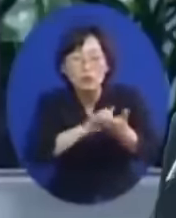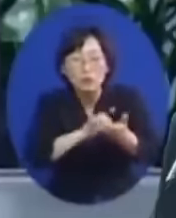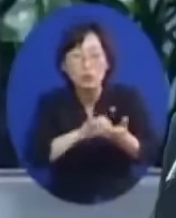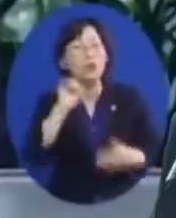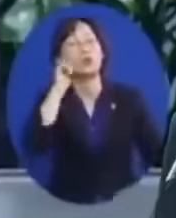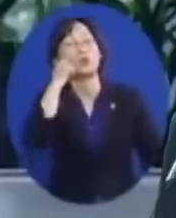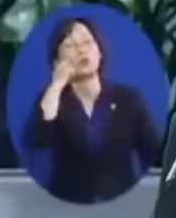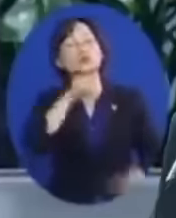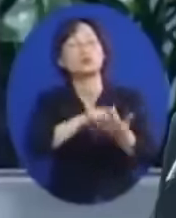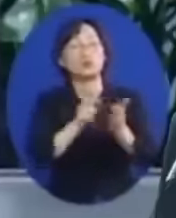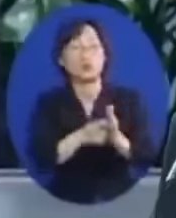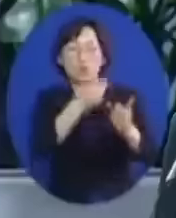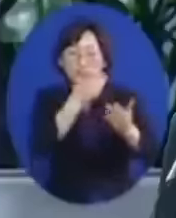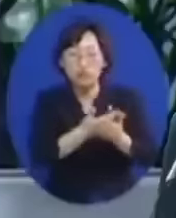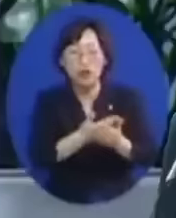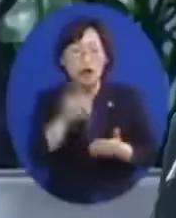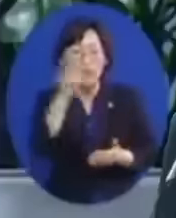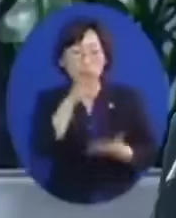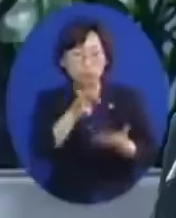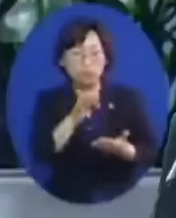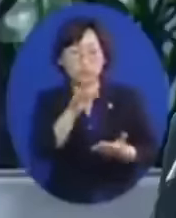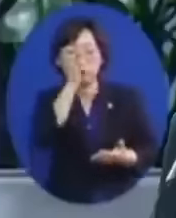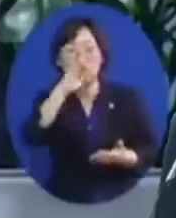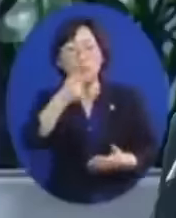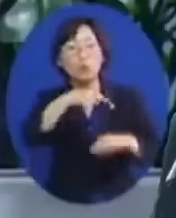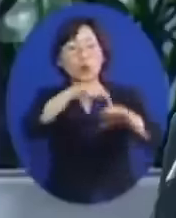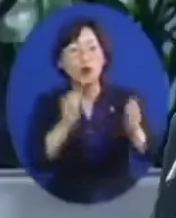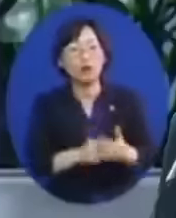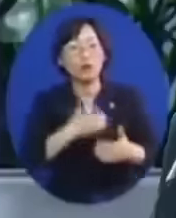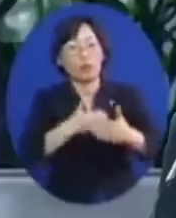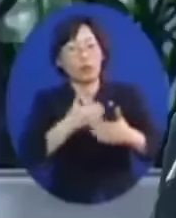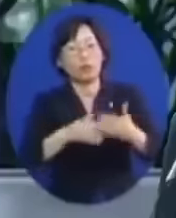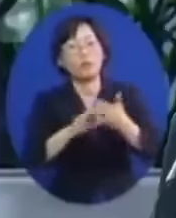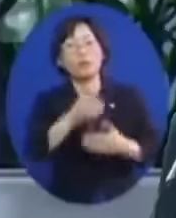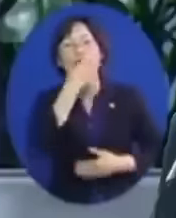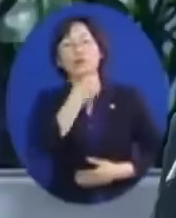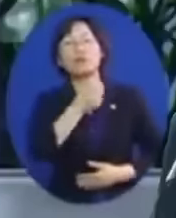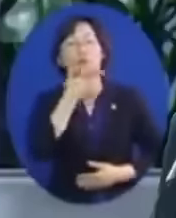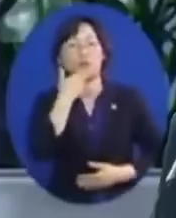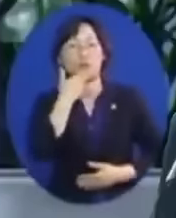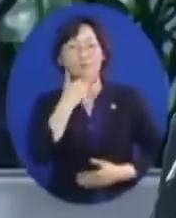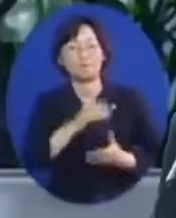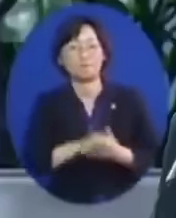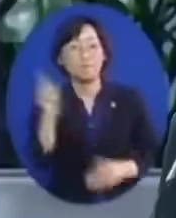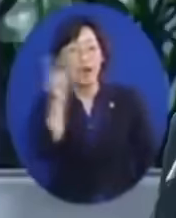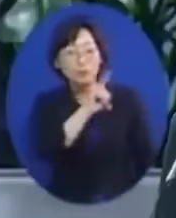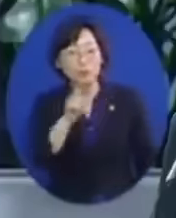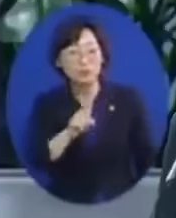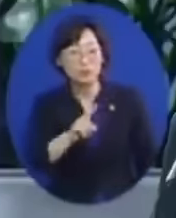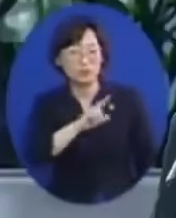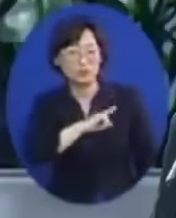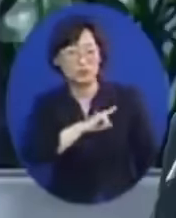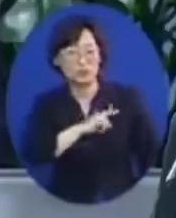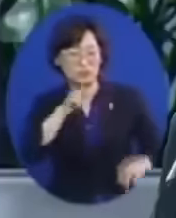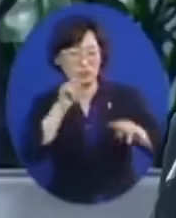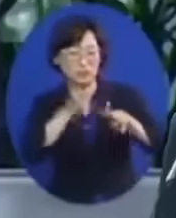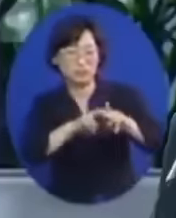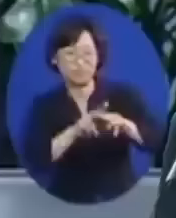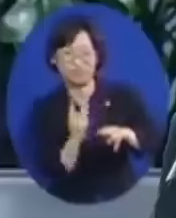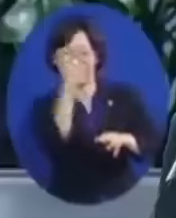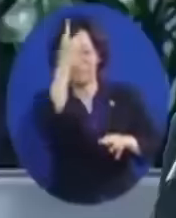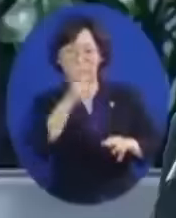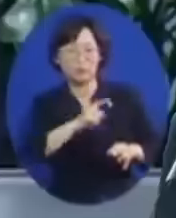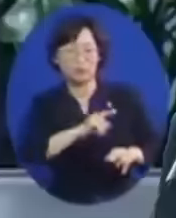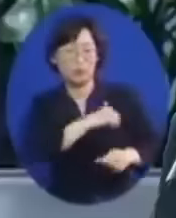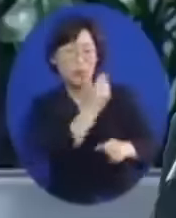것입니다. 아무리 돈이 많아도 마음에 불안하면 행복하지 않습니다. 아무리 지위가 높고 권력이